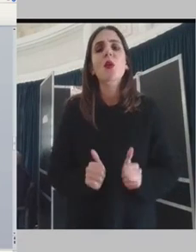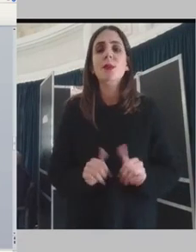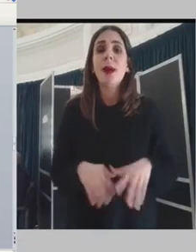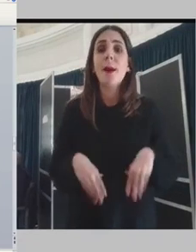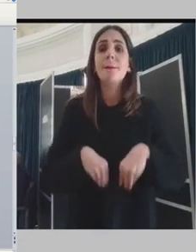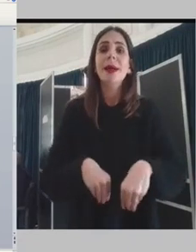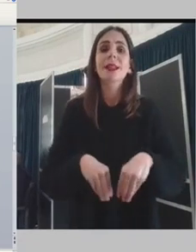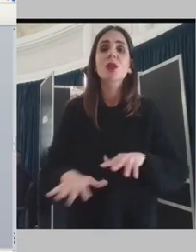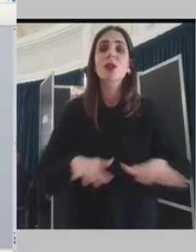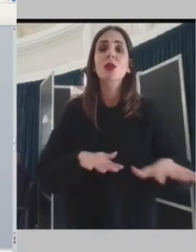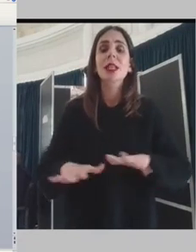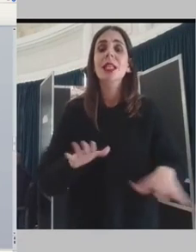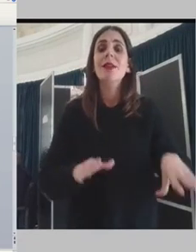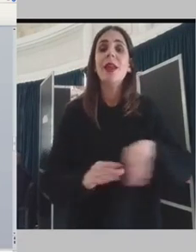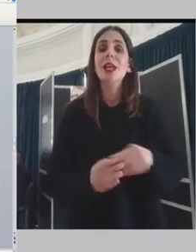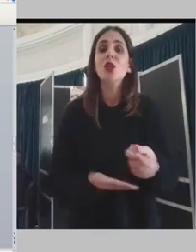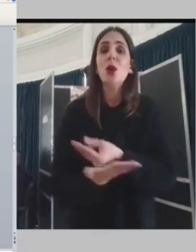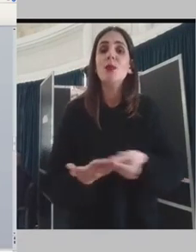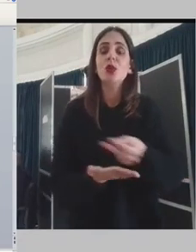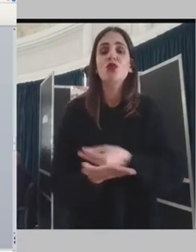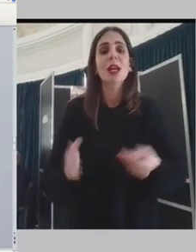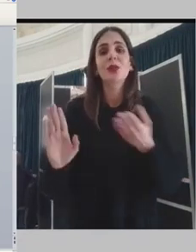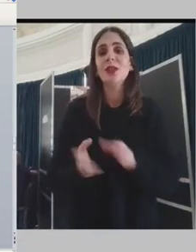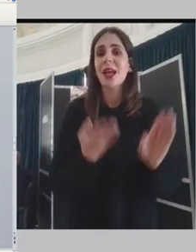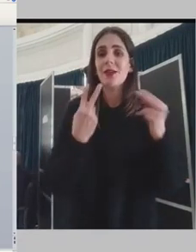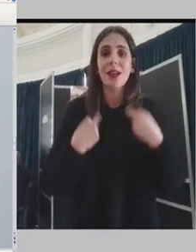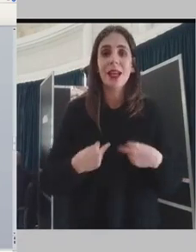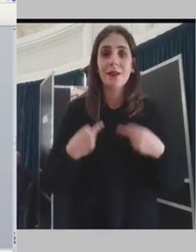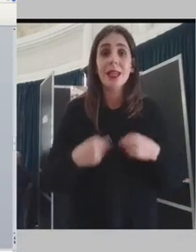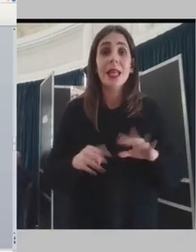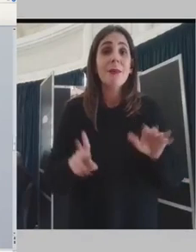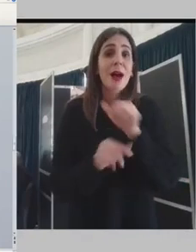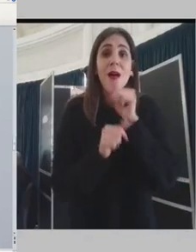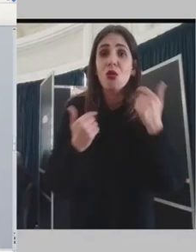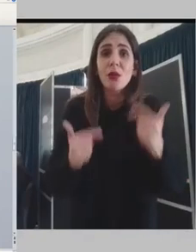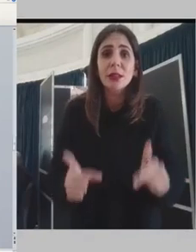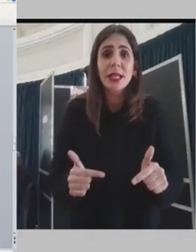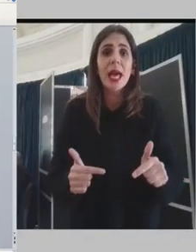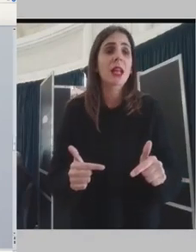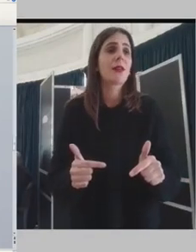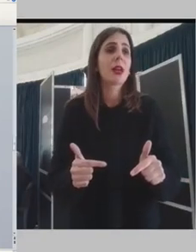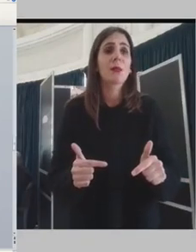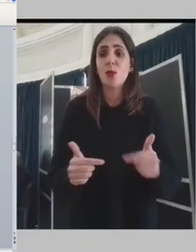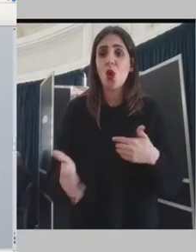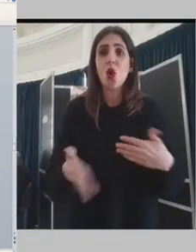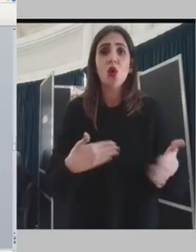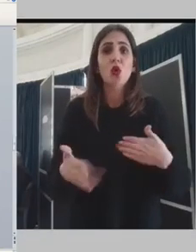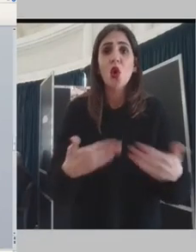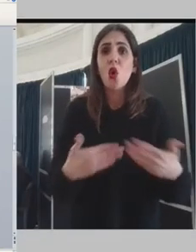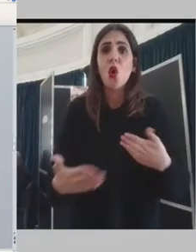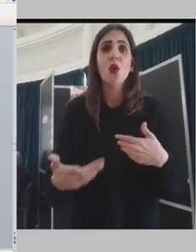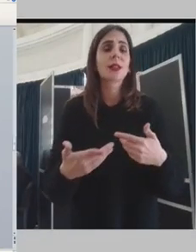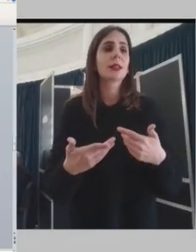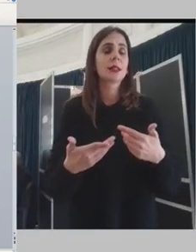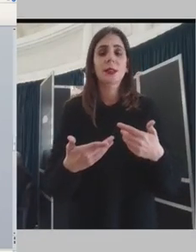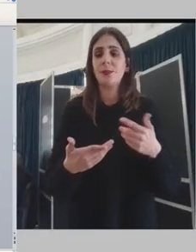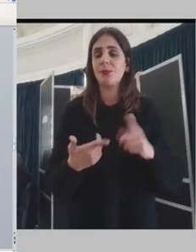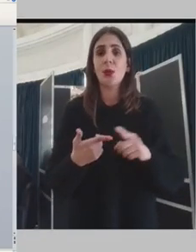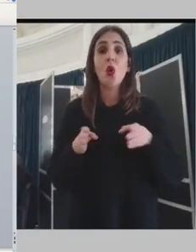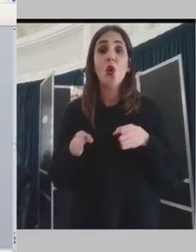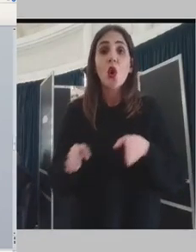che salva la vita, senza la necessità di essere vincolati all'aver fatto corsi, aver pagato corsi di